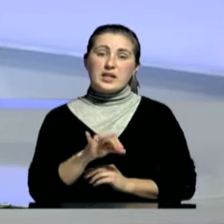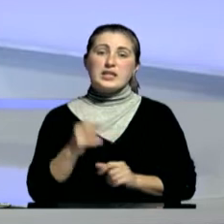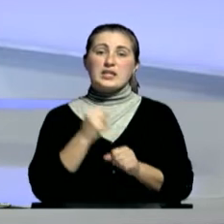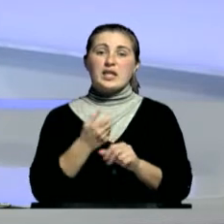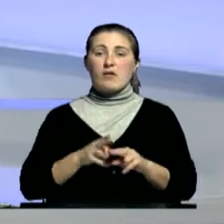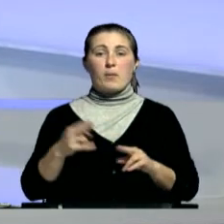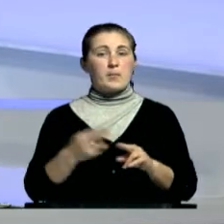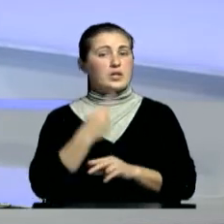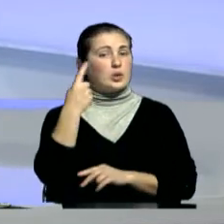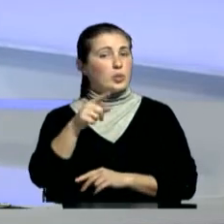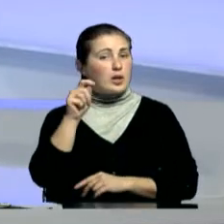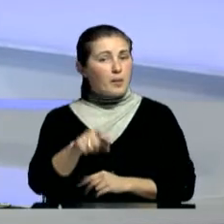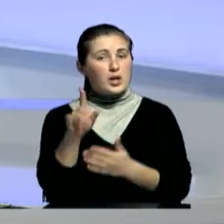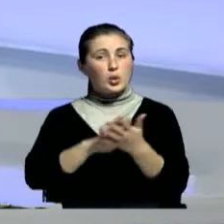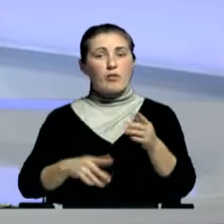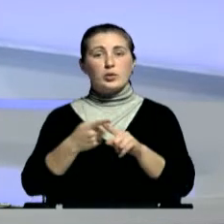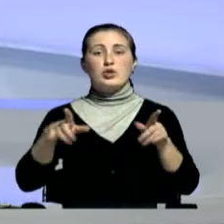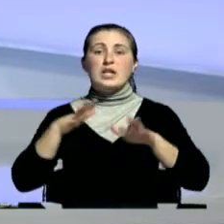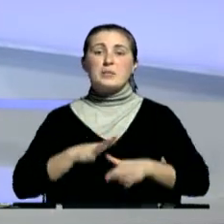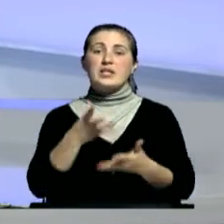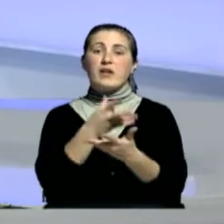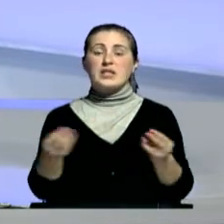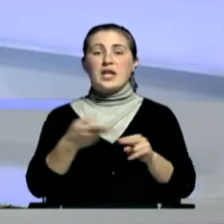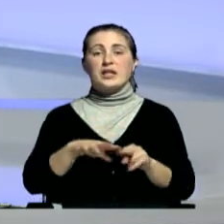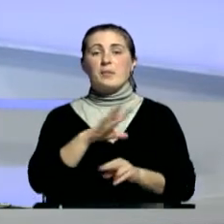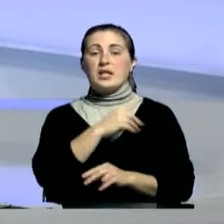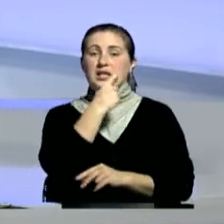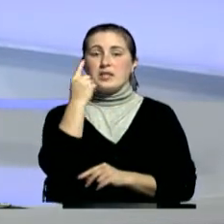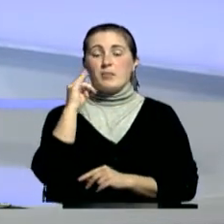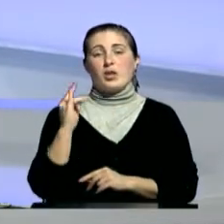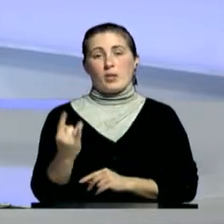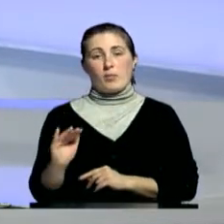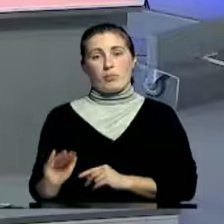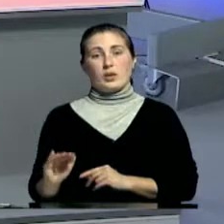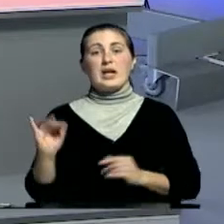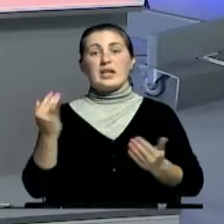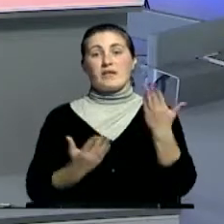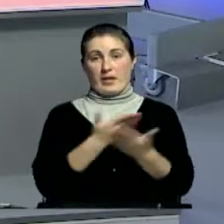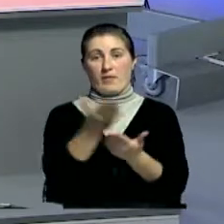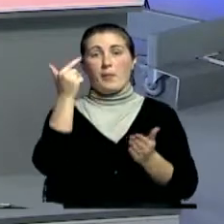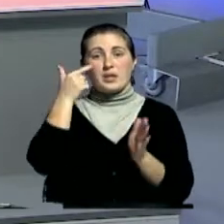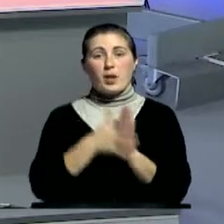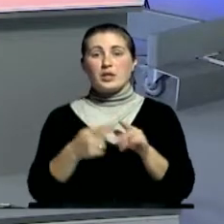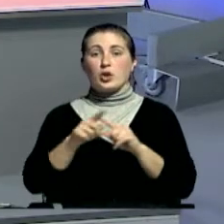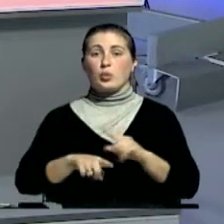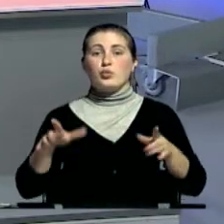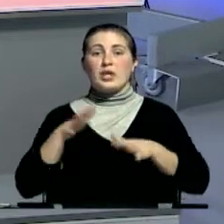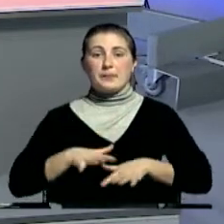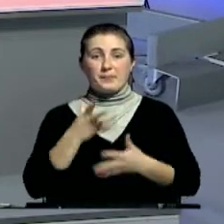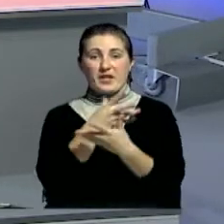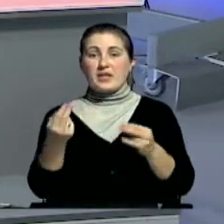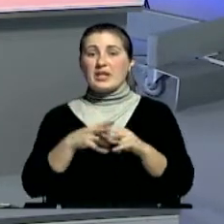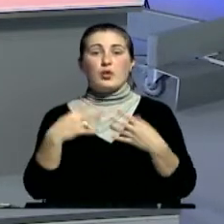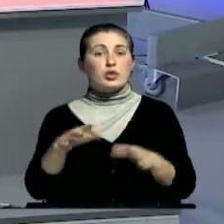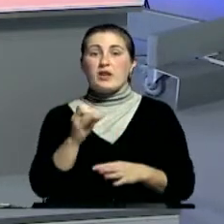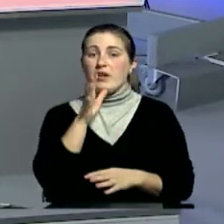его без одной капли крови, потому что «Крымская весна», она была с глазами ребенка. Ну и вы, наверное, понимаете о том, что «Крымская весна» — это уже не время